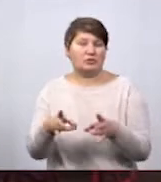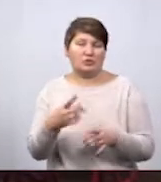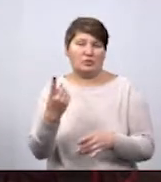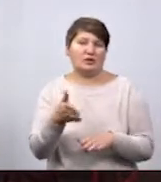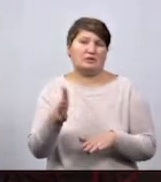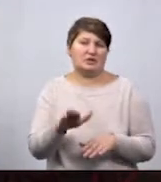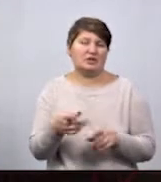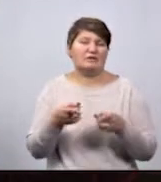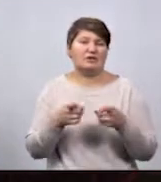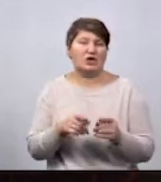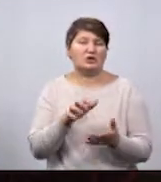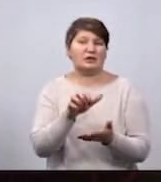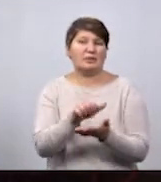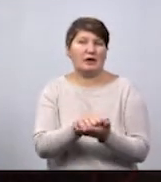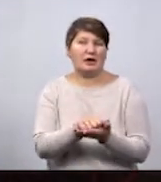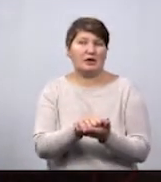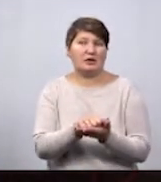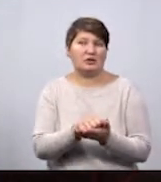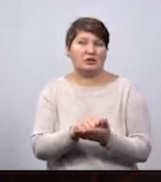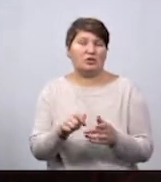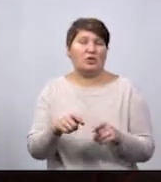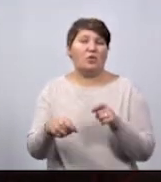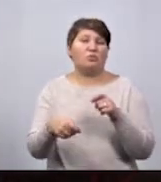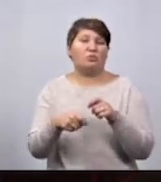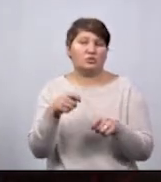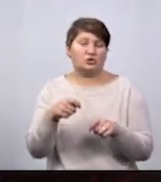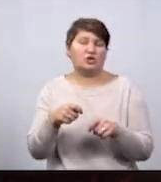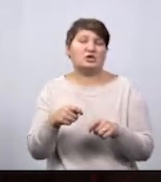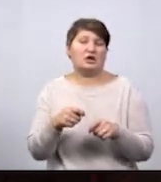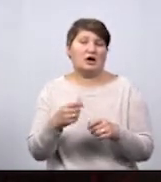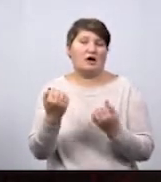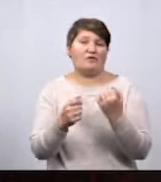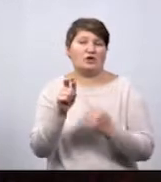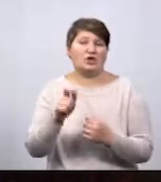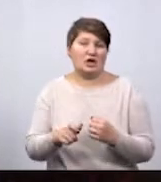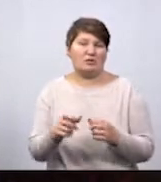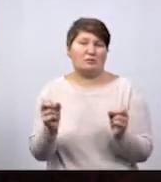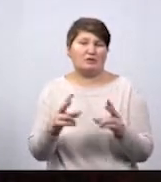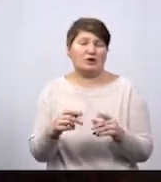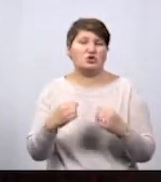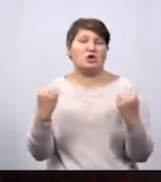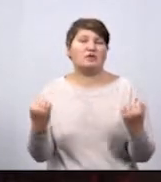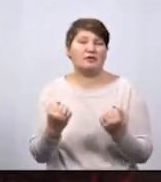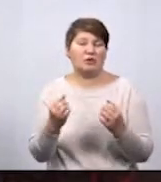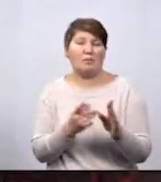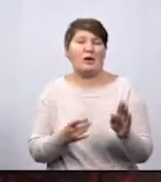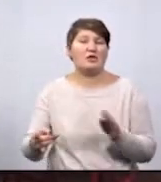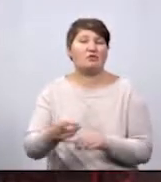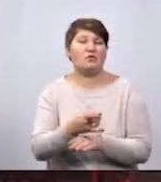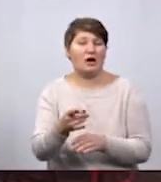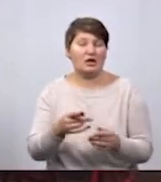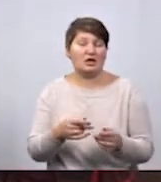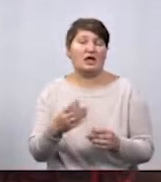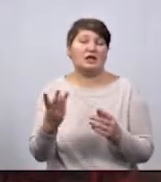звичайно, займає порушення водіями безпечної швидкості, друге – це є порушення маневрування, третє